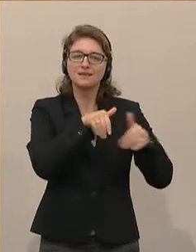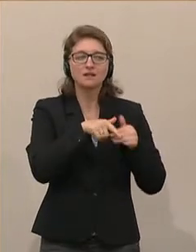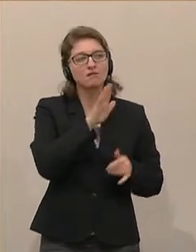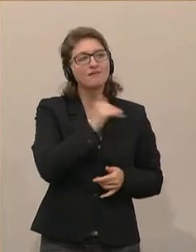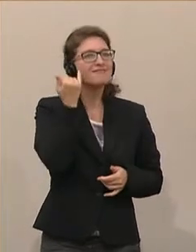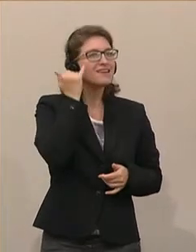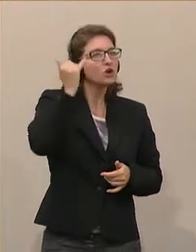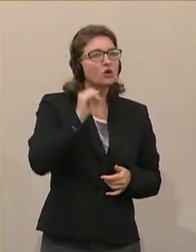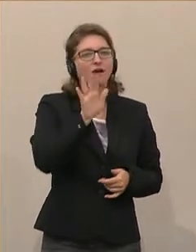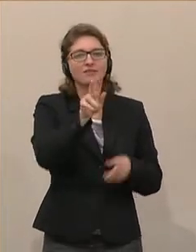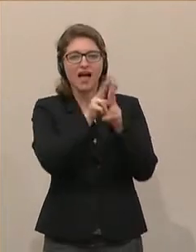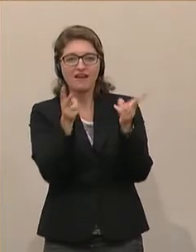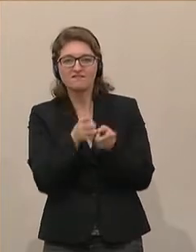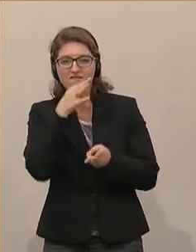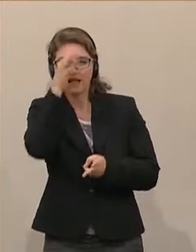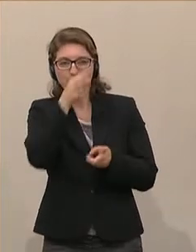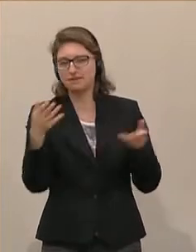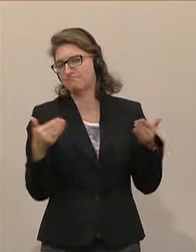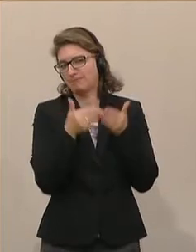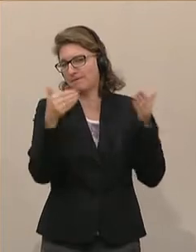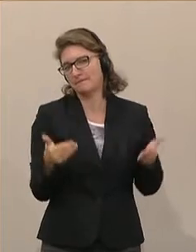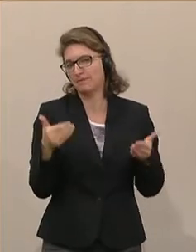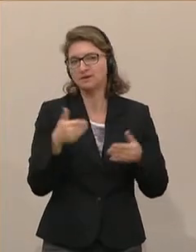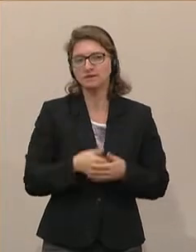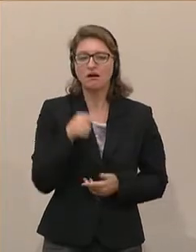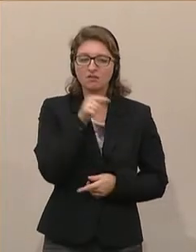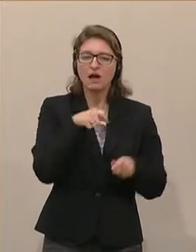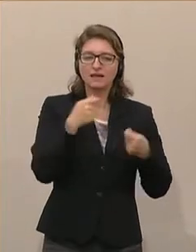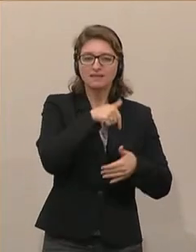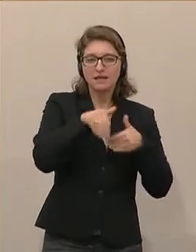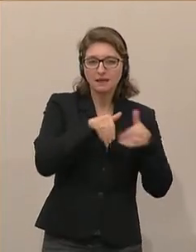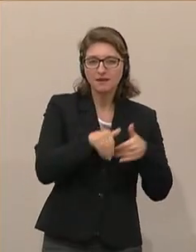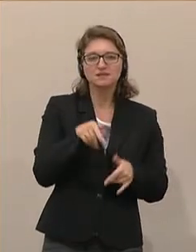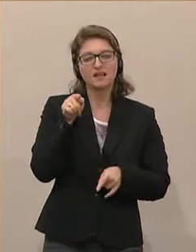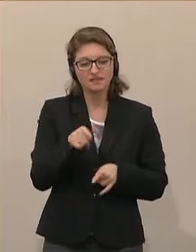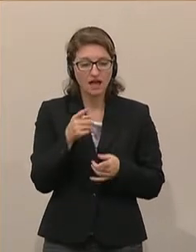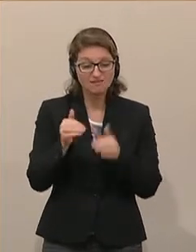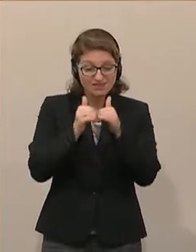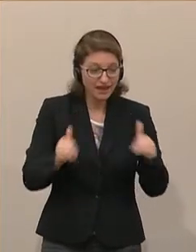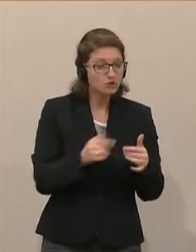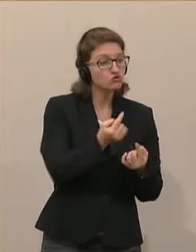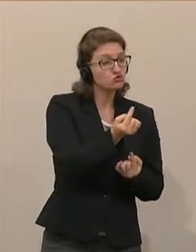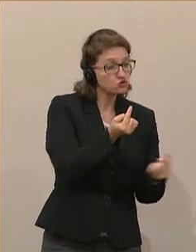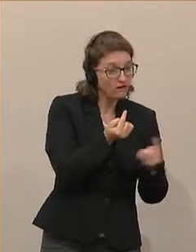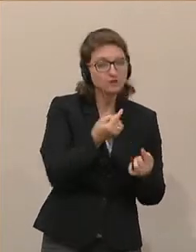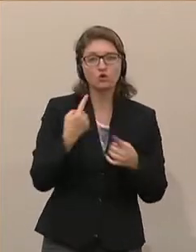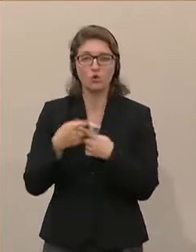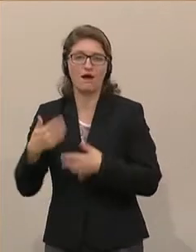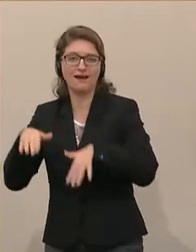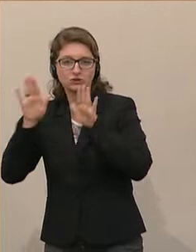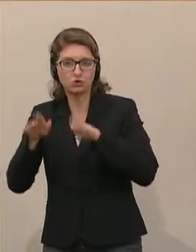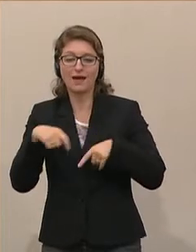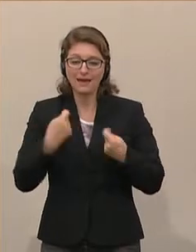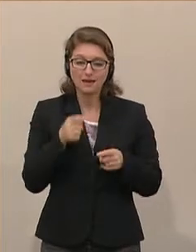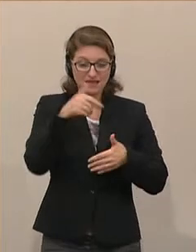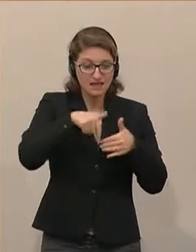Ihr Weltbild passt. Weil es einen Innenminister gibt, der Asyl und Zuwanderung voneinander trennt. Weil es einen Innenminister gibt, der endlich für Recht und